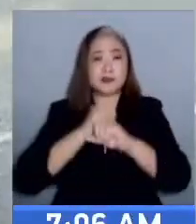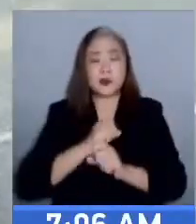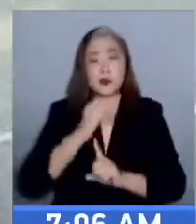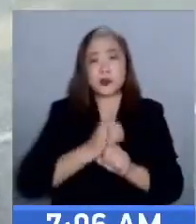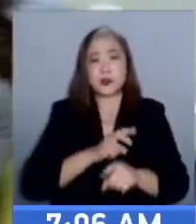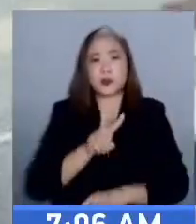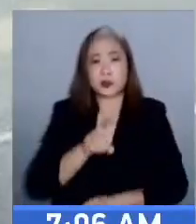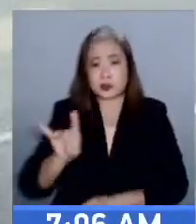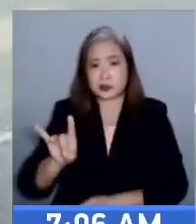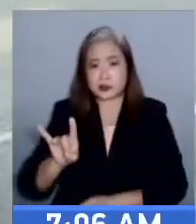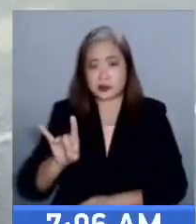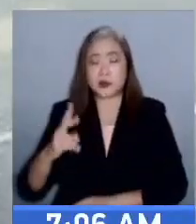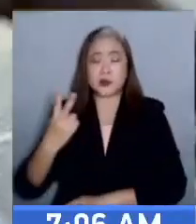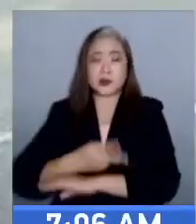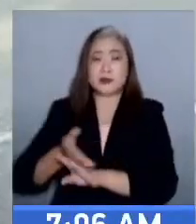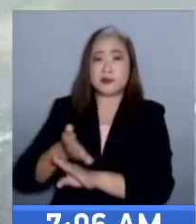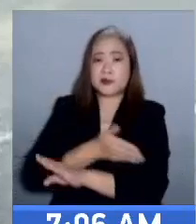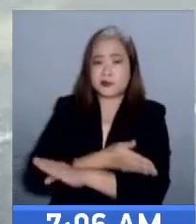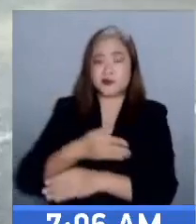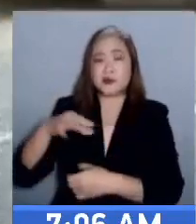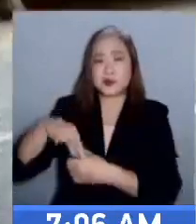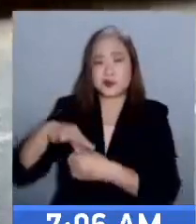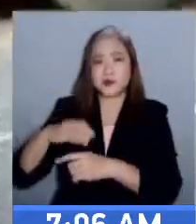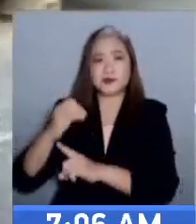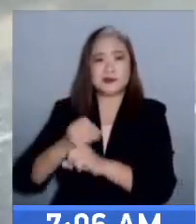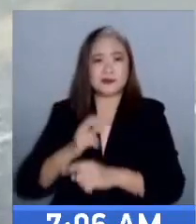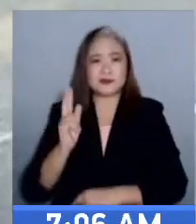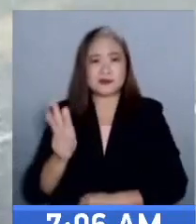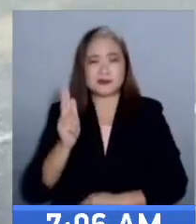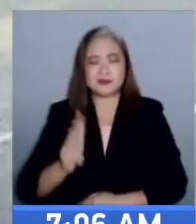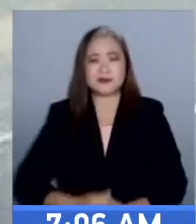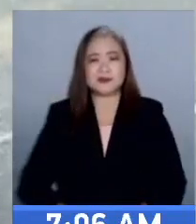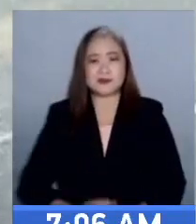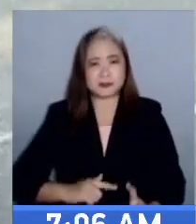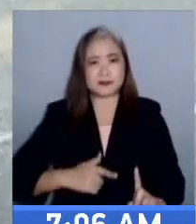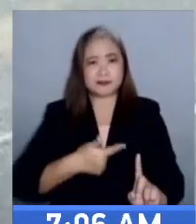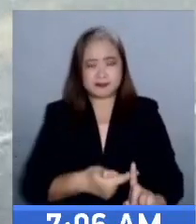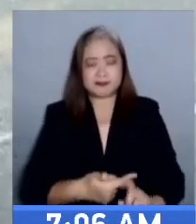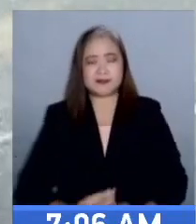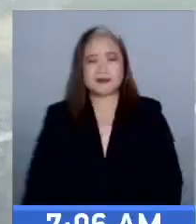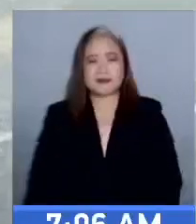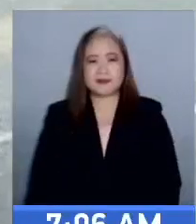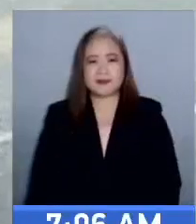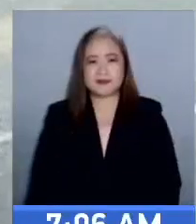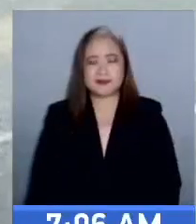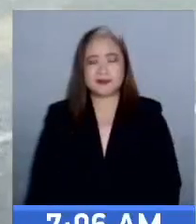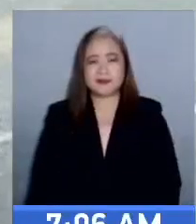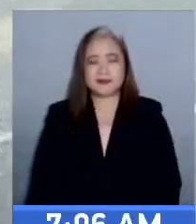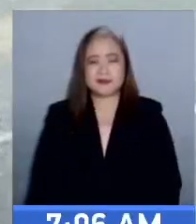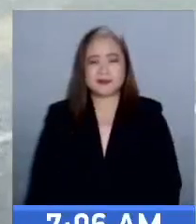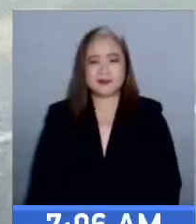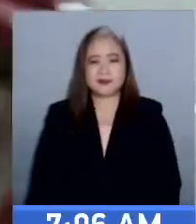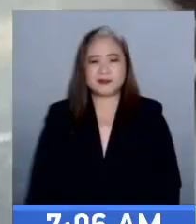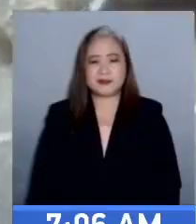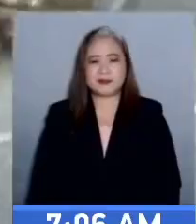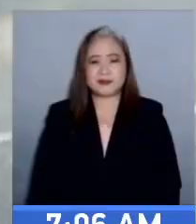eleksyon sa October 30. Igan. Maraming salamat, Argil Relator.